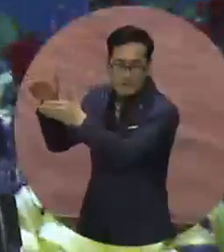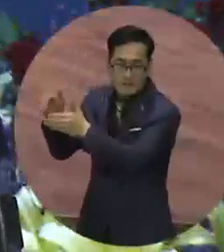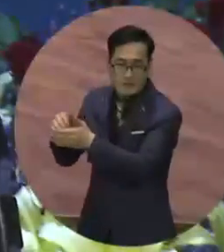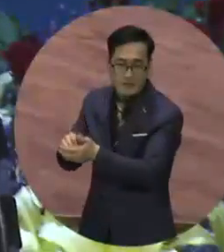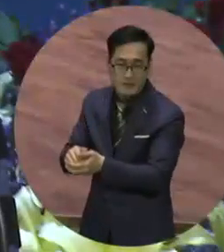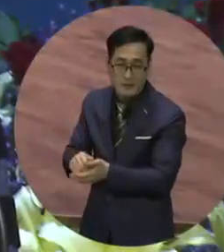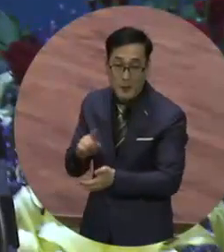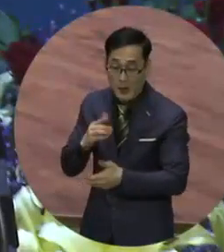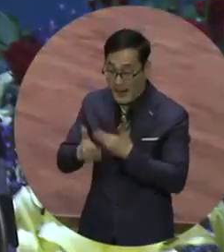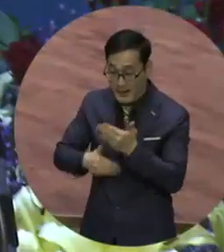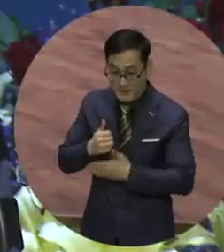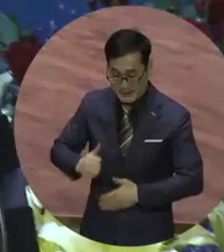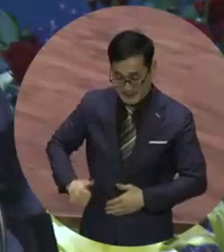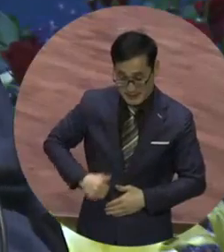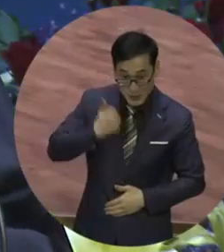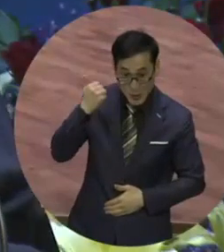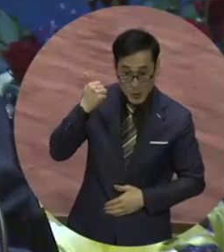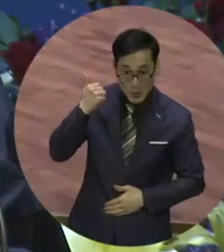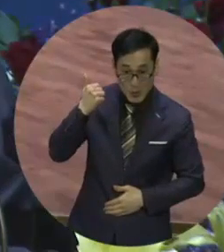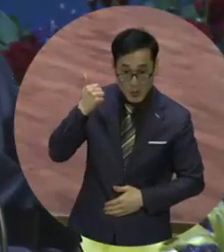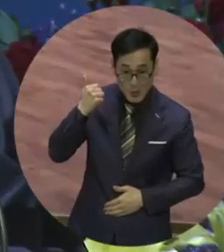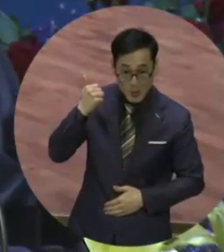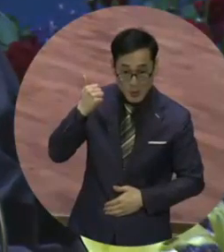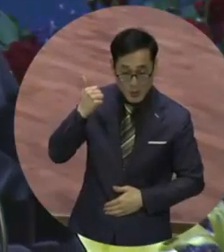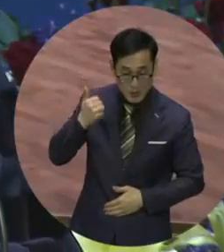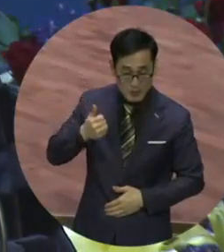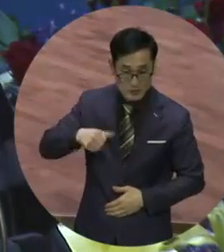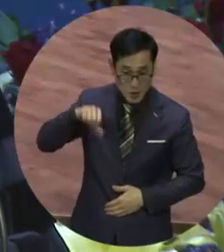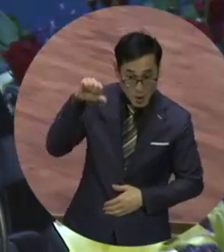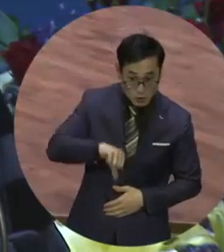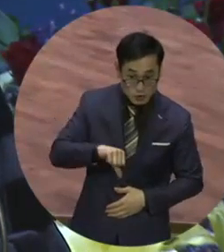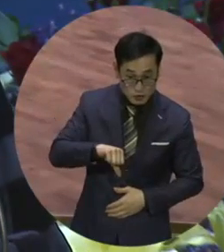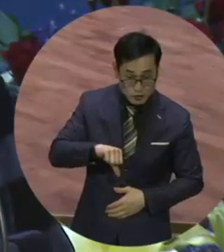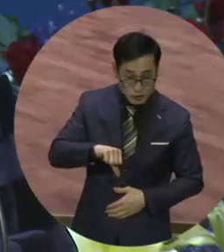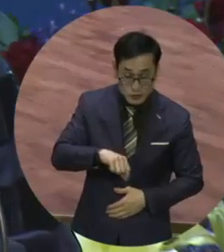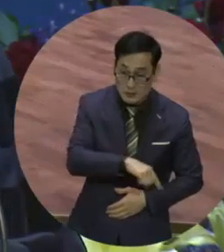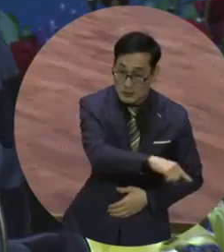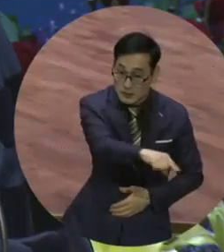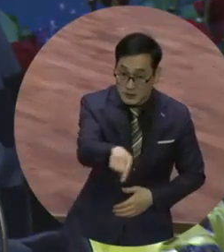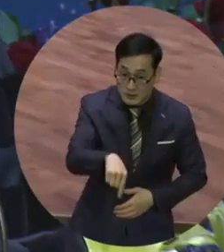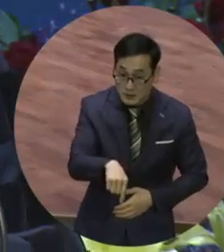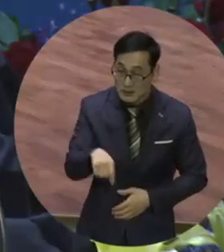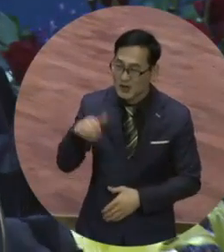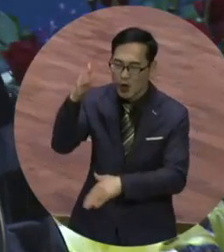하나님의 진노 아래 있는 인간의 결국은 뭐라고요? 심판입니다.